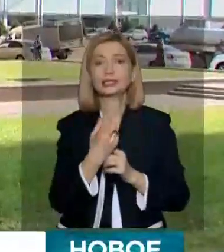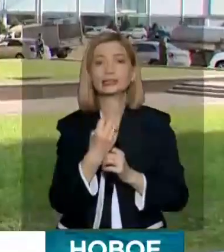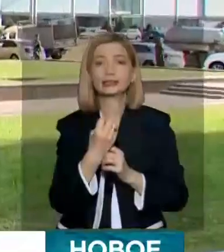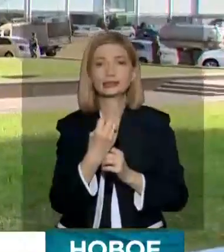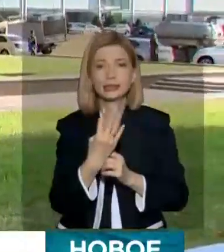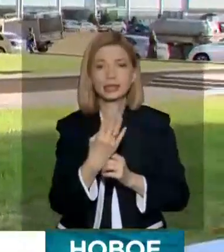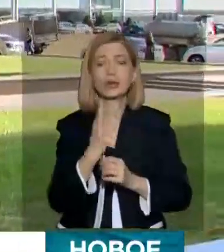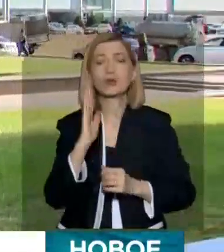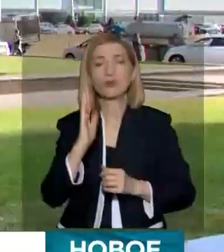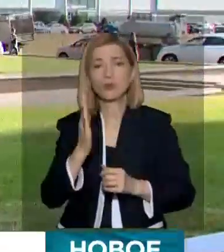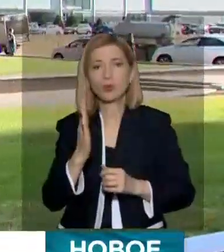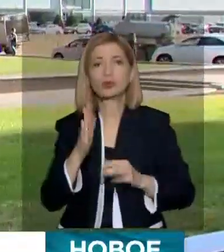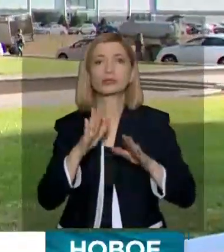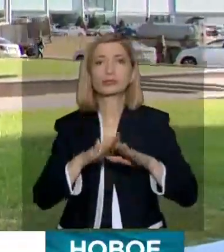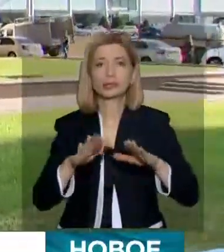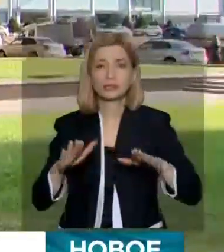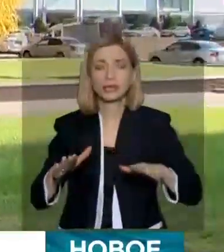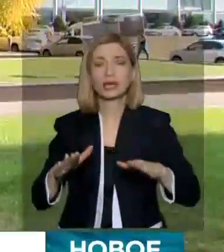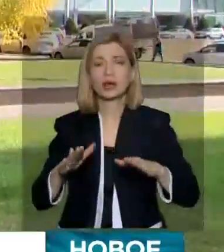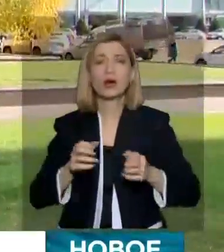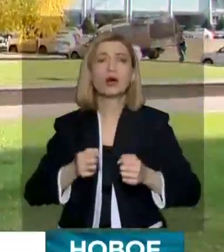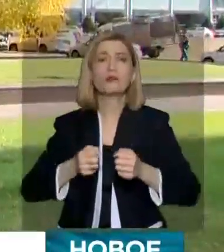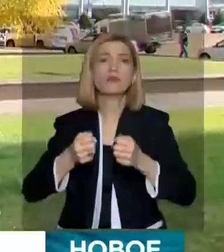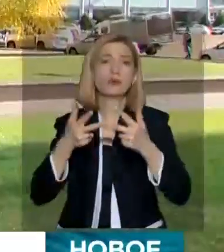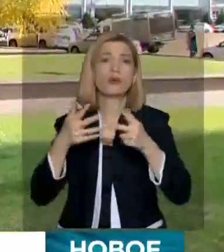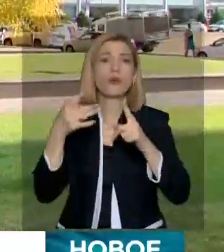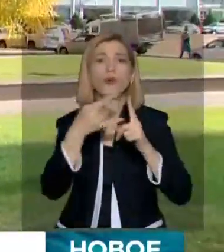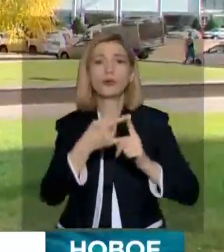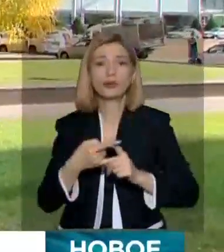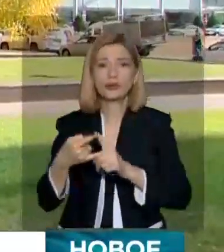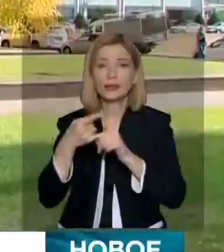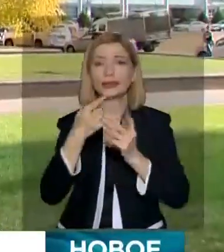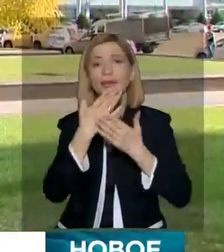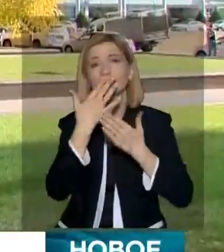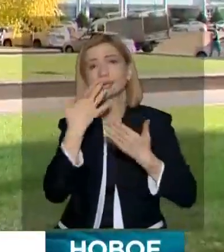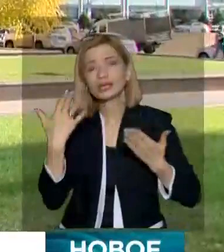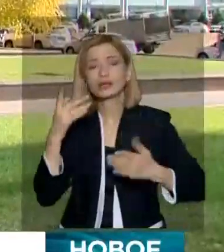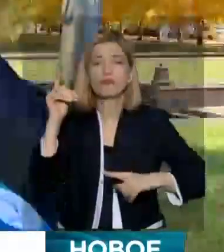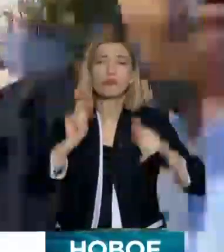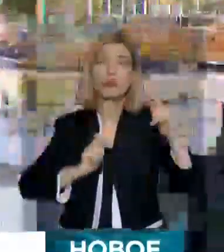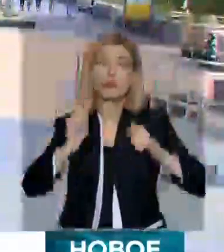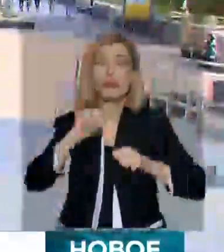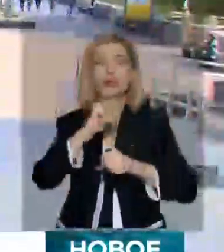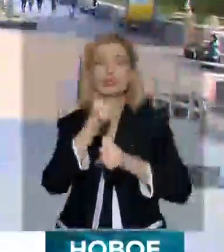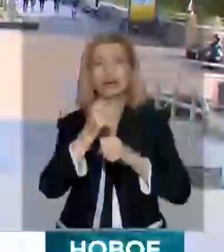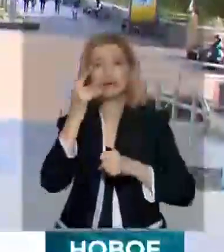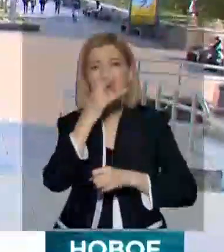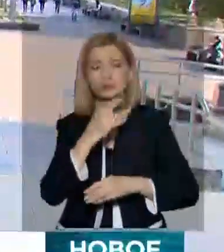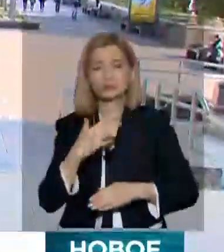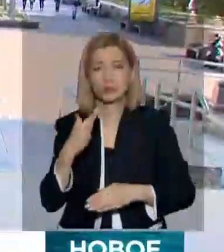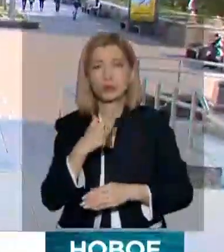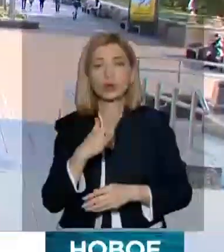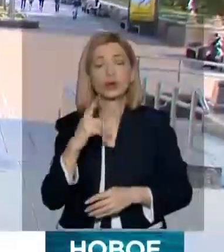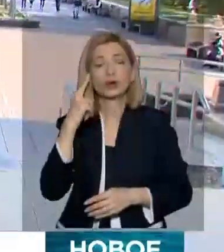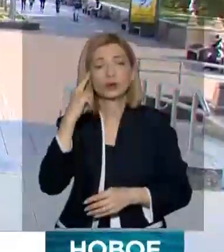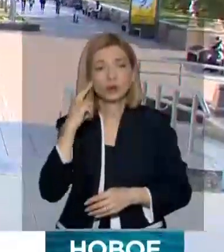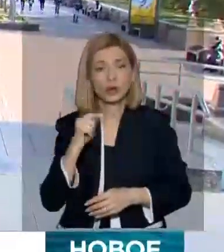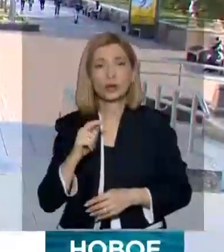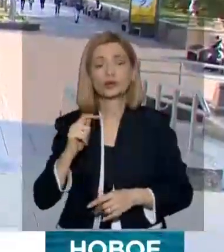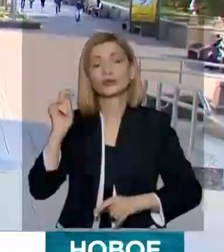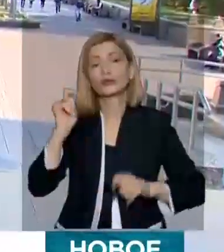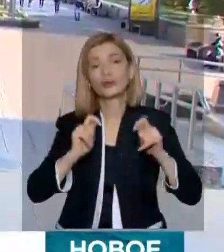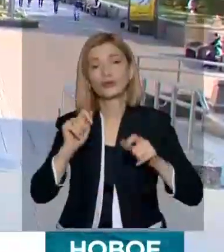13-14 что-то будет. Детей отправляют на онлайн. Говорят, что из разных стран прилетают главы государств. Мы знаем, что здесь саммит